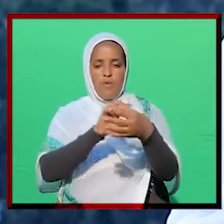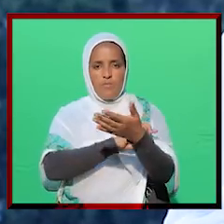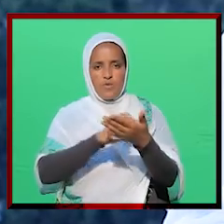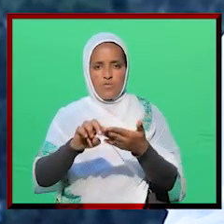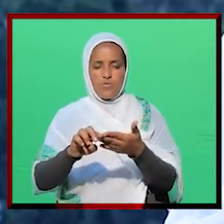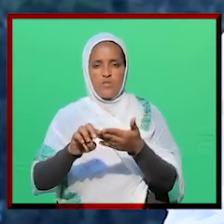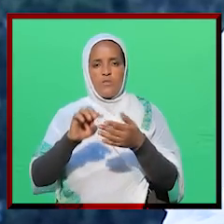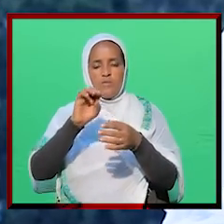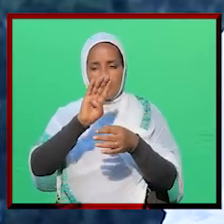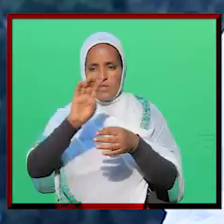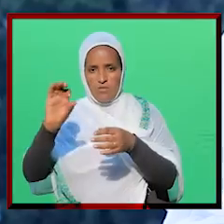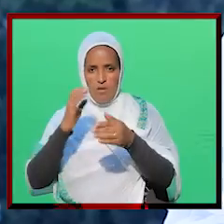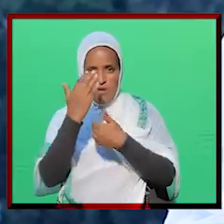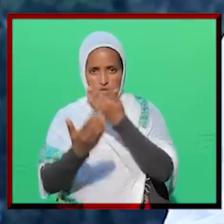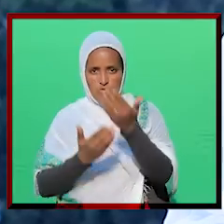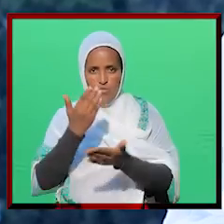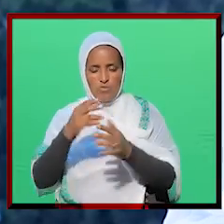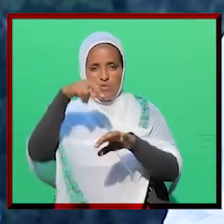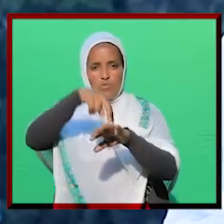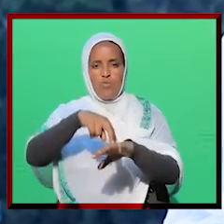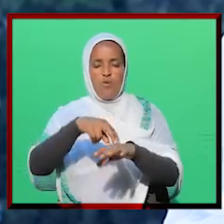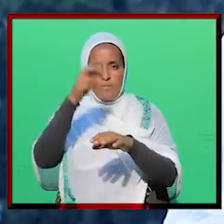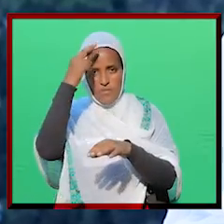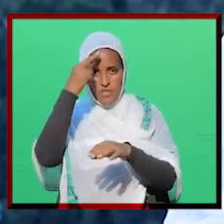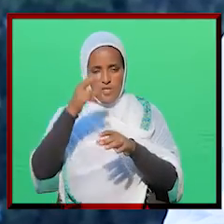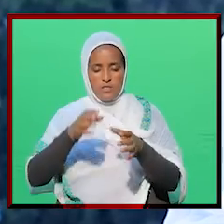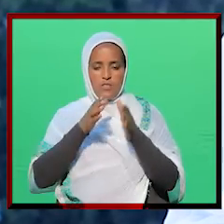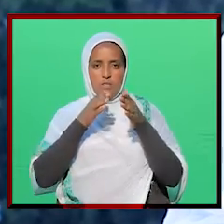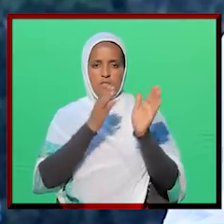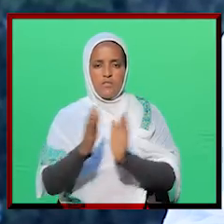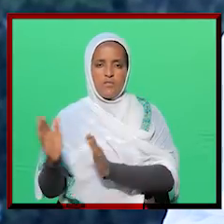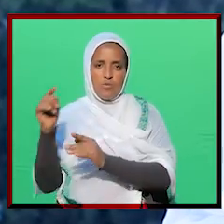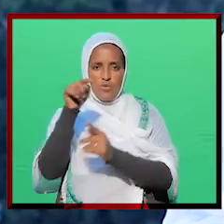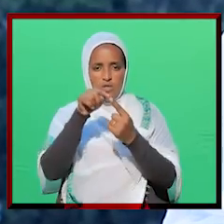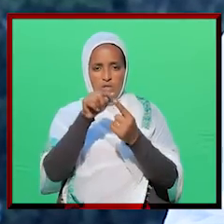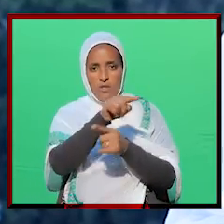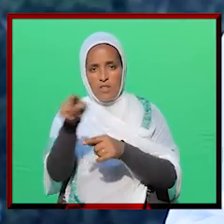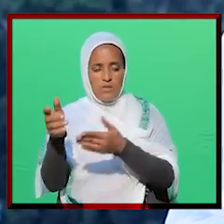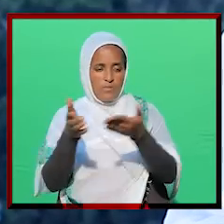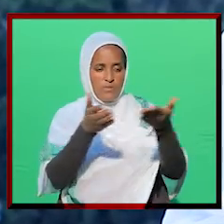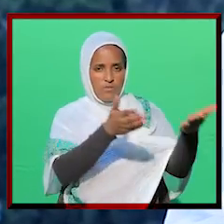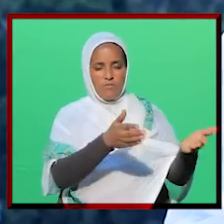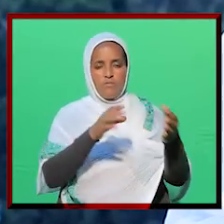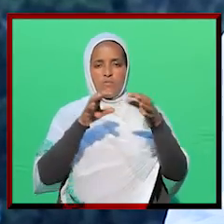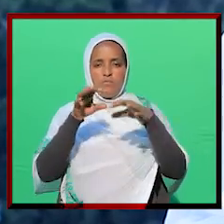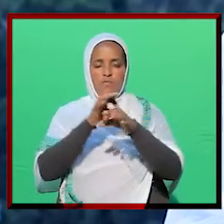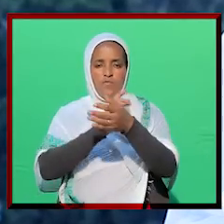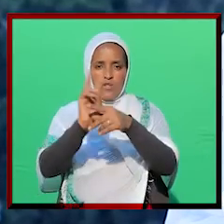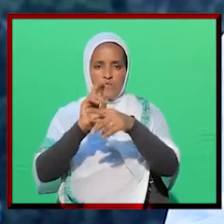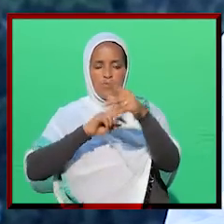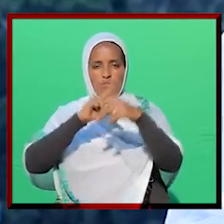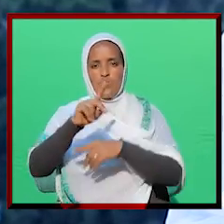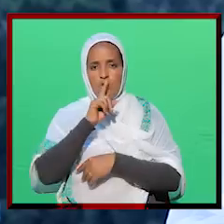መምሪያ በማህበረ ቅዱሳን የብሮድካስት አገልግሎት ተቋም አማካይነት እየተዘጋጀ ወደ እናንተ የሚተላለፈውን